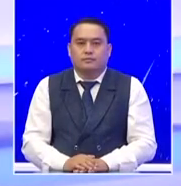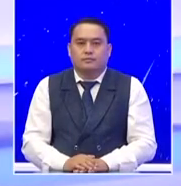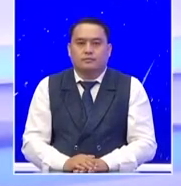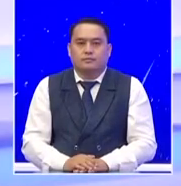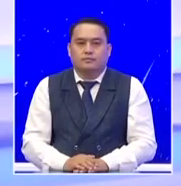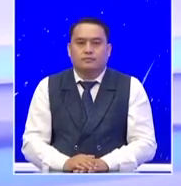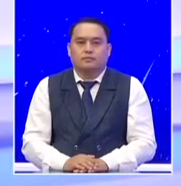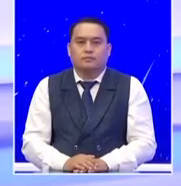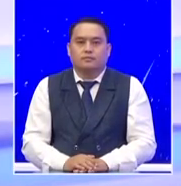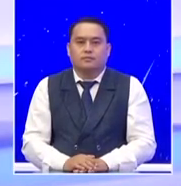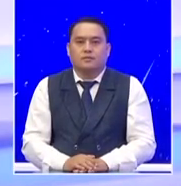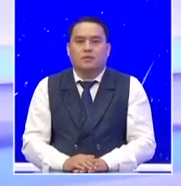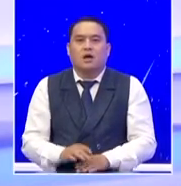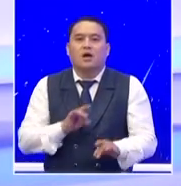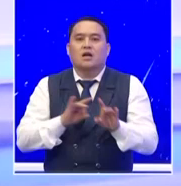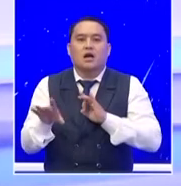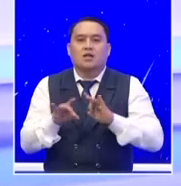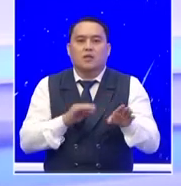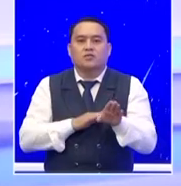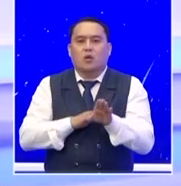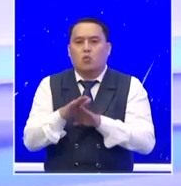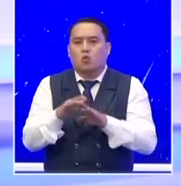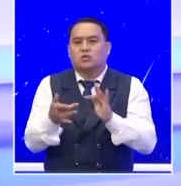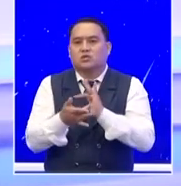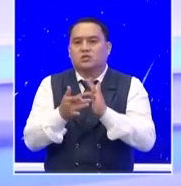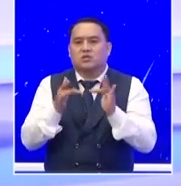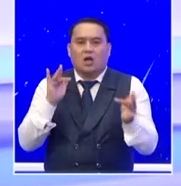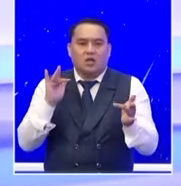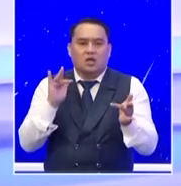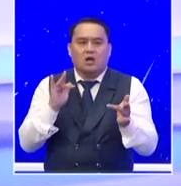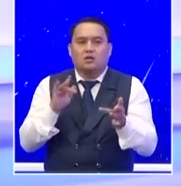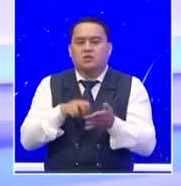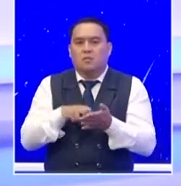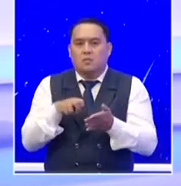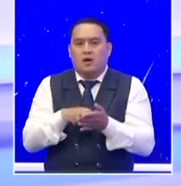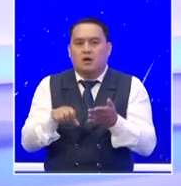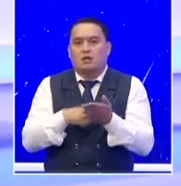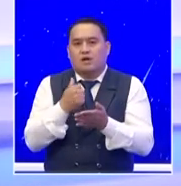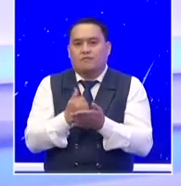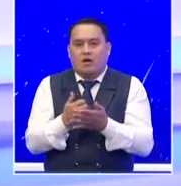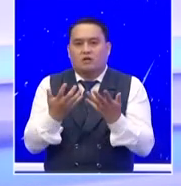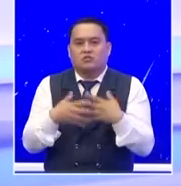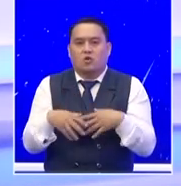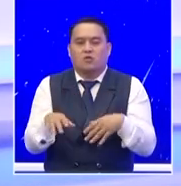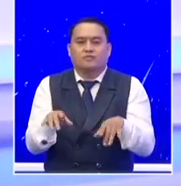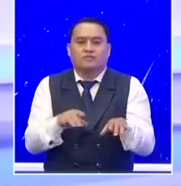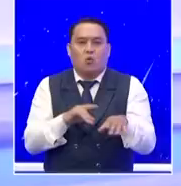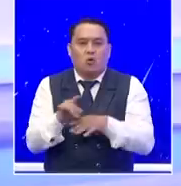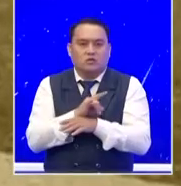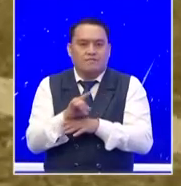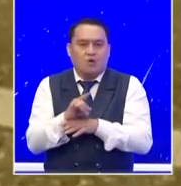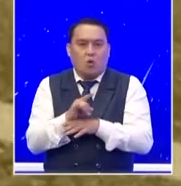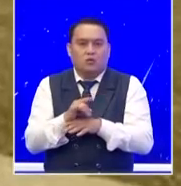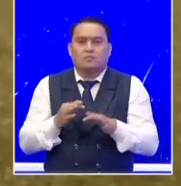Безопасная защита по выгодной цене. Такая реклама заполнила интернет. Письма со спамом – главный механизм жульничества.